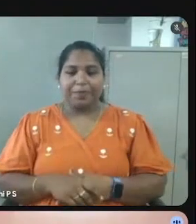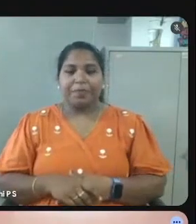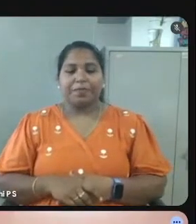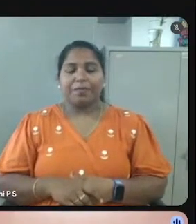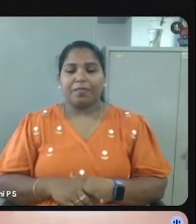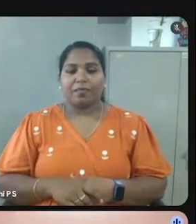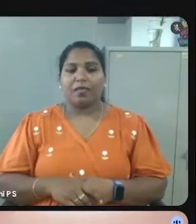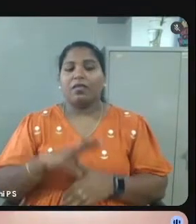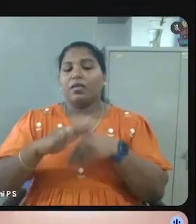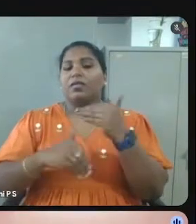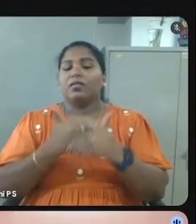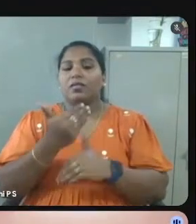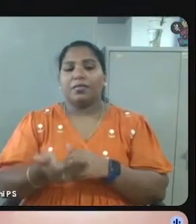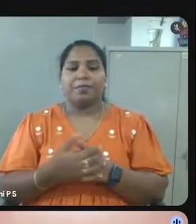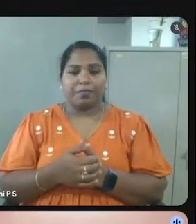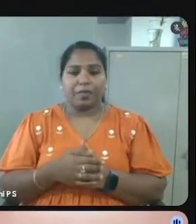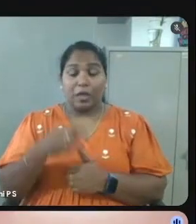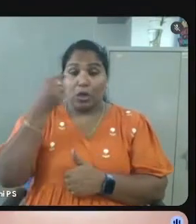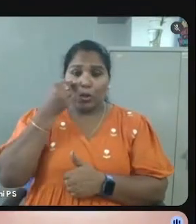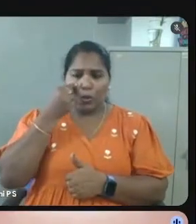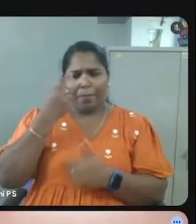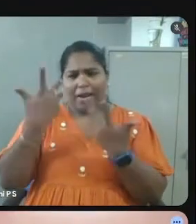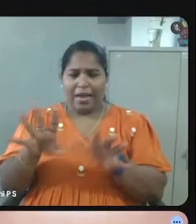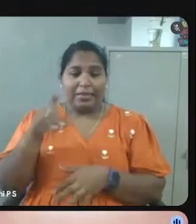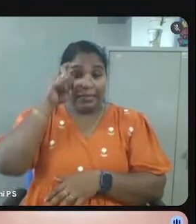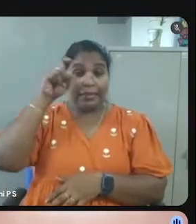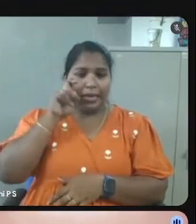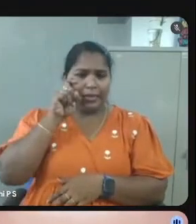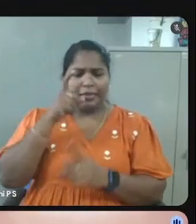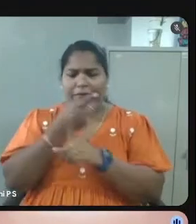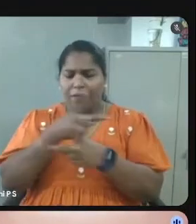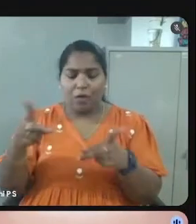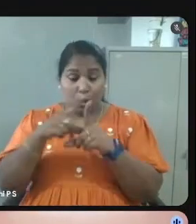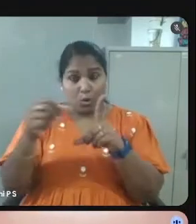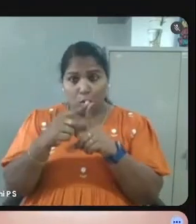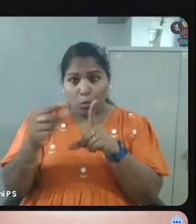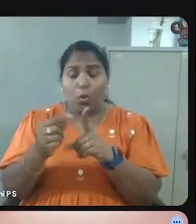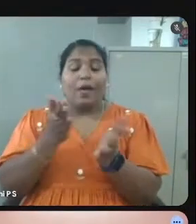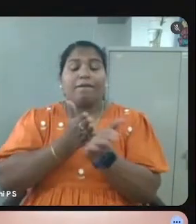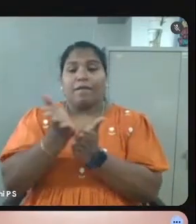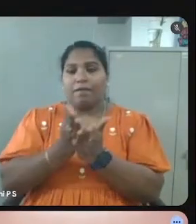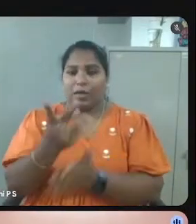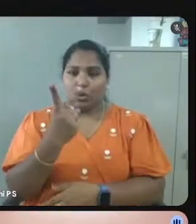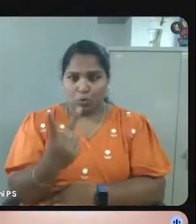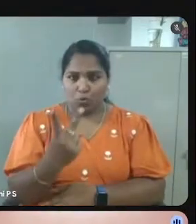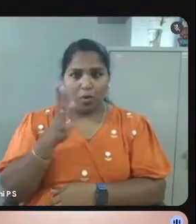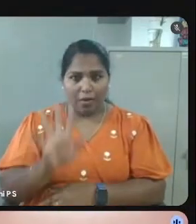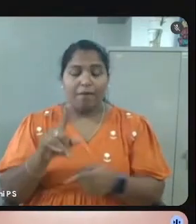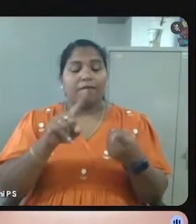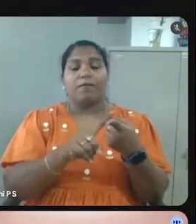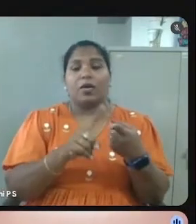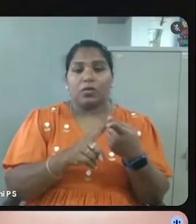പിന്നെ ഹ്യൂമൻ സെക്ഷുവൽ ആക്ടിവിറ്റി എന്ന് പറയുന്നത് വളരെ 2 ടൈപ്പാണ്. ഫസ്റ്റ്